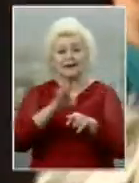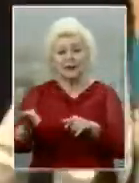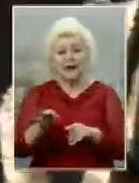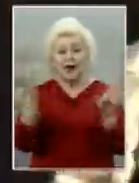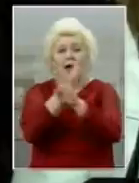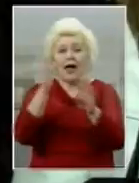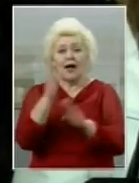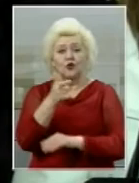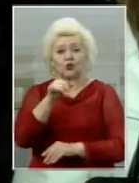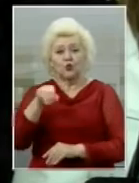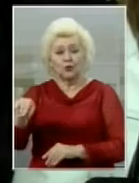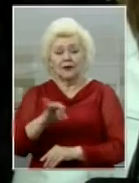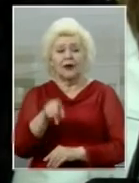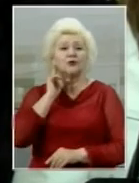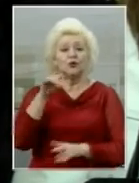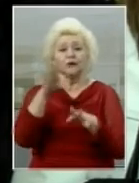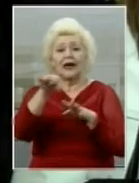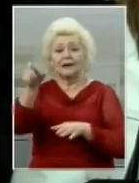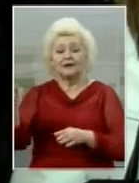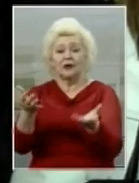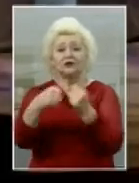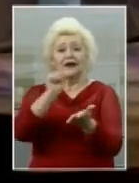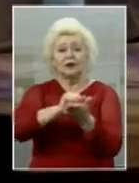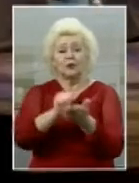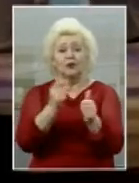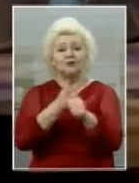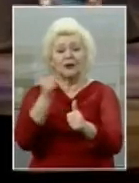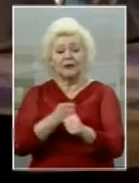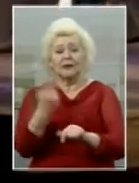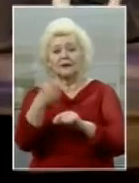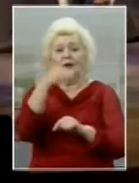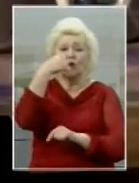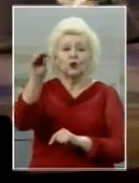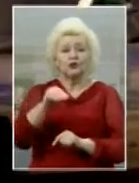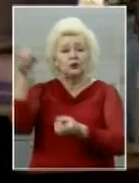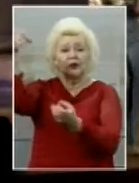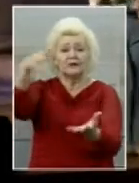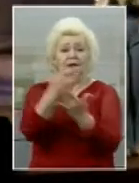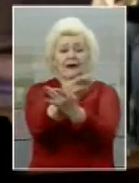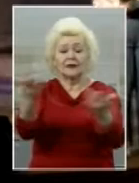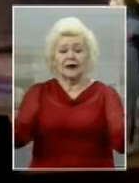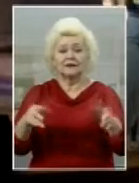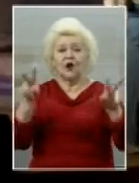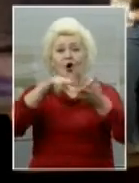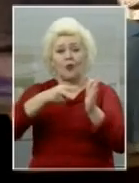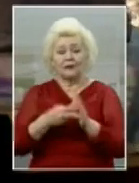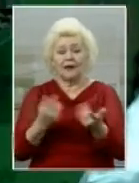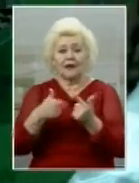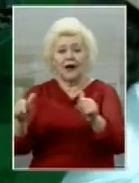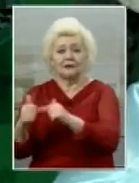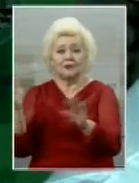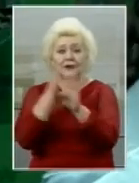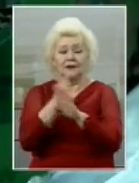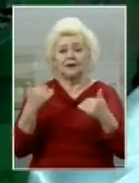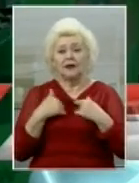– «Екотур». Юні генічани отримали диплом у номінації «Найкраще висвітлення різнопланових аспектів екології».